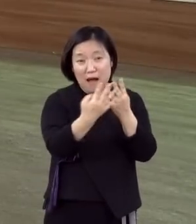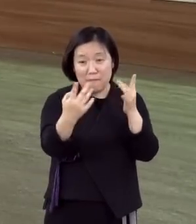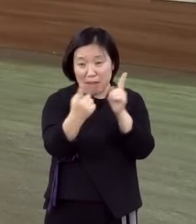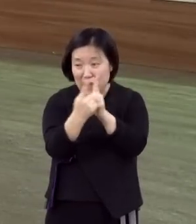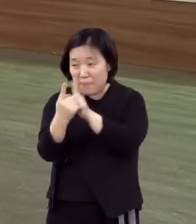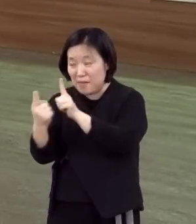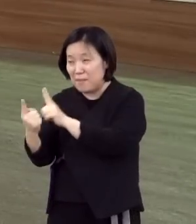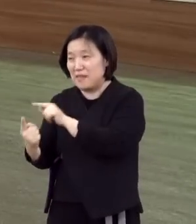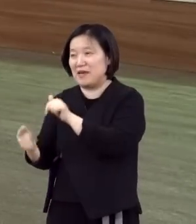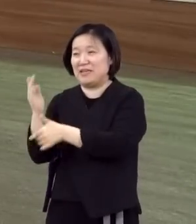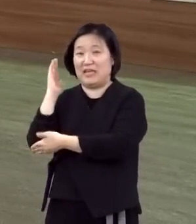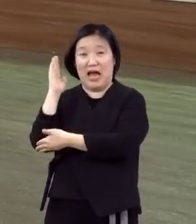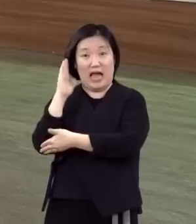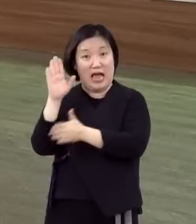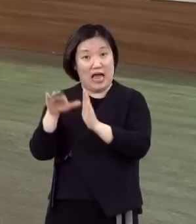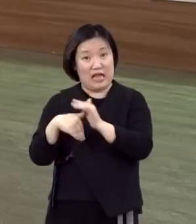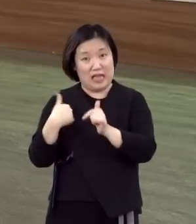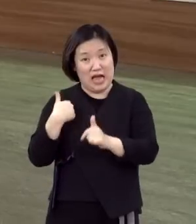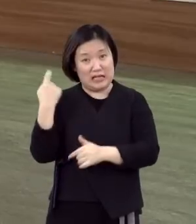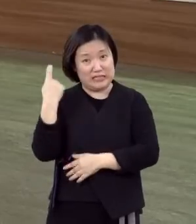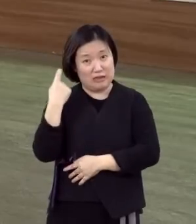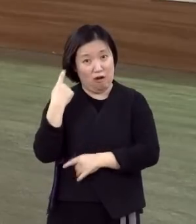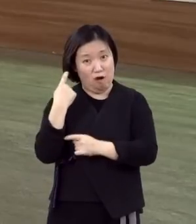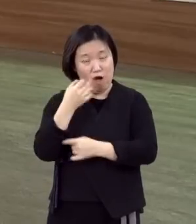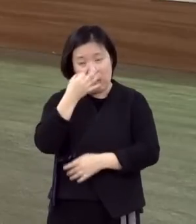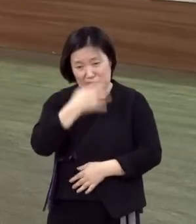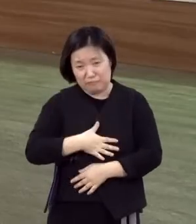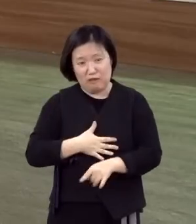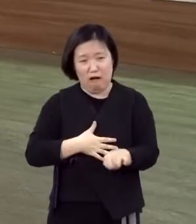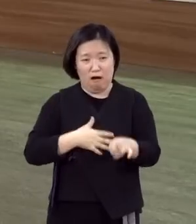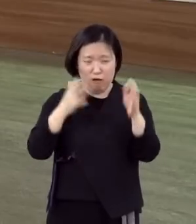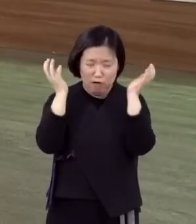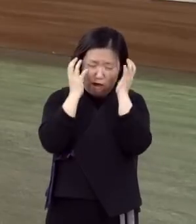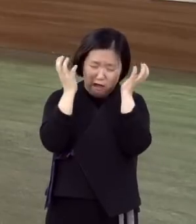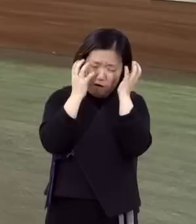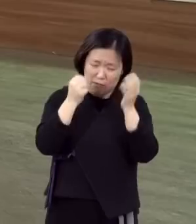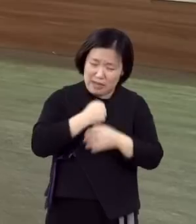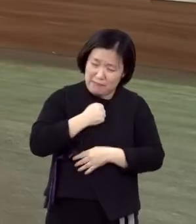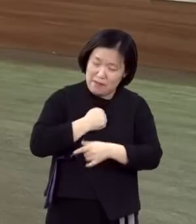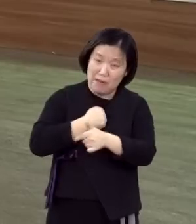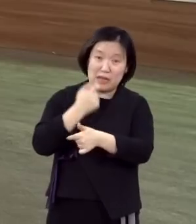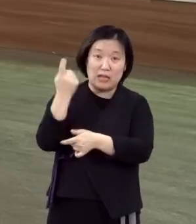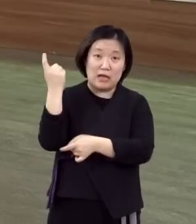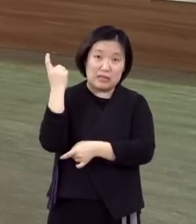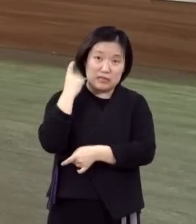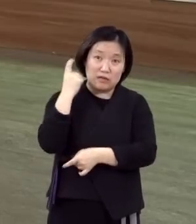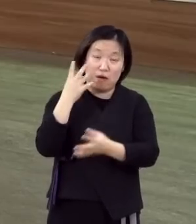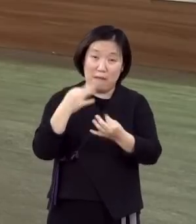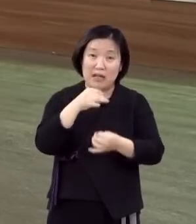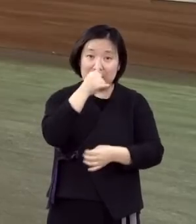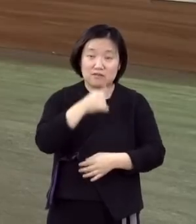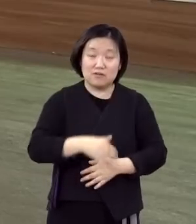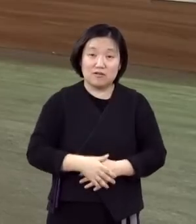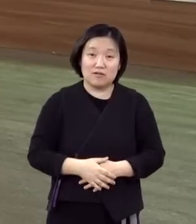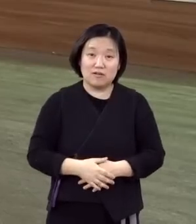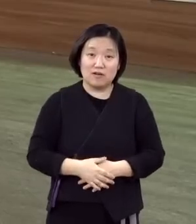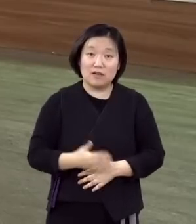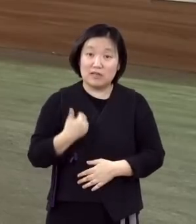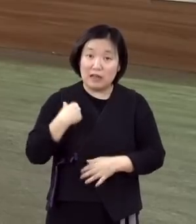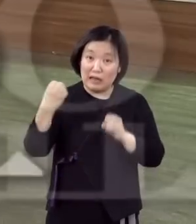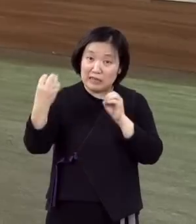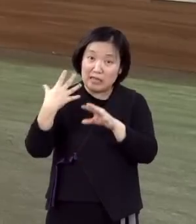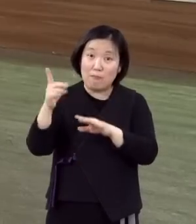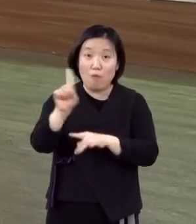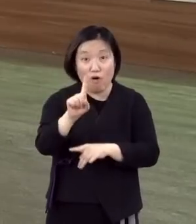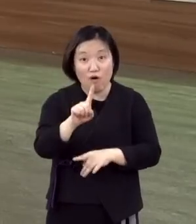," 정말힘들고고통스럽고 좌절감을느껴요."라는말을자주듣습니다.그렇다면제가할 말은언제나딱하나